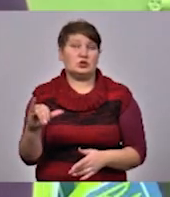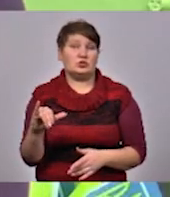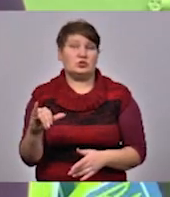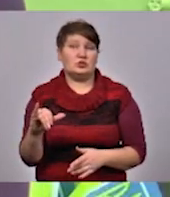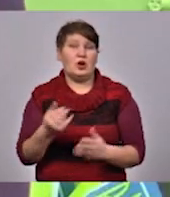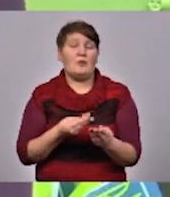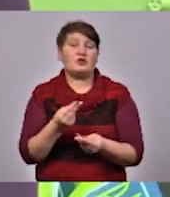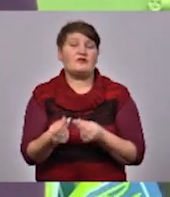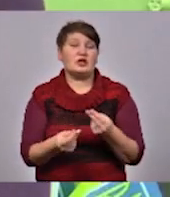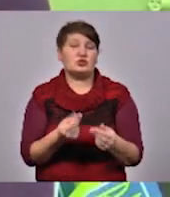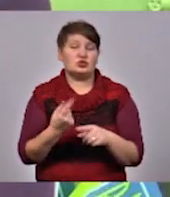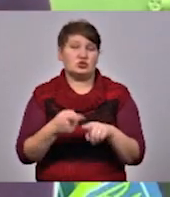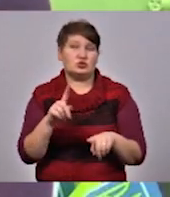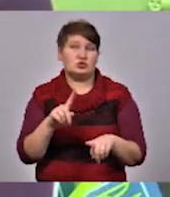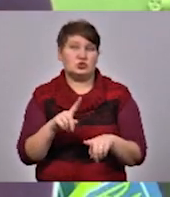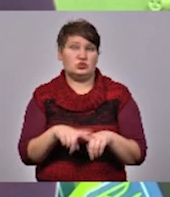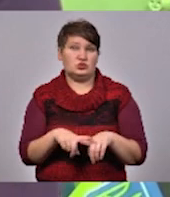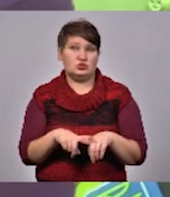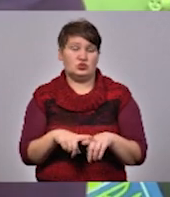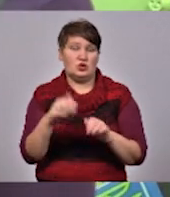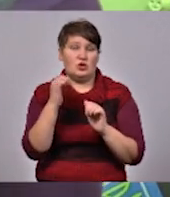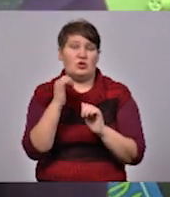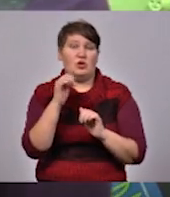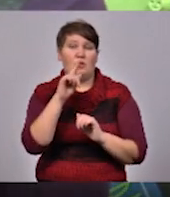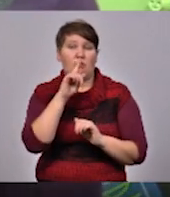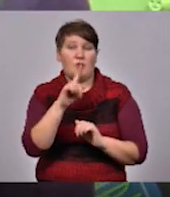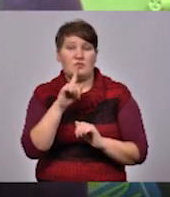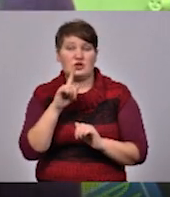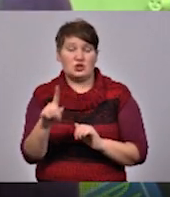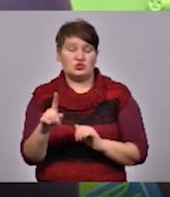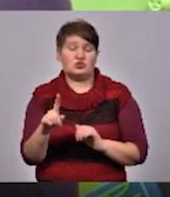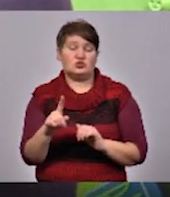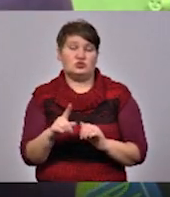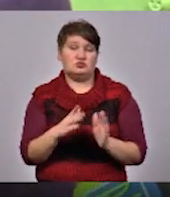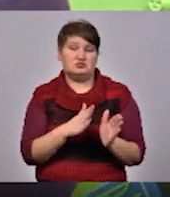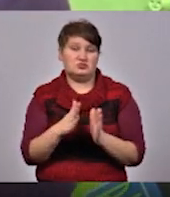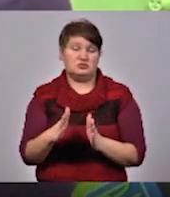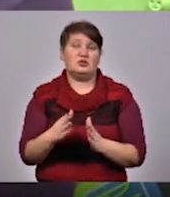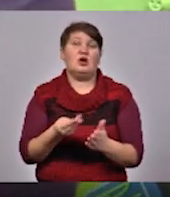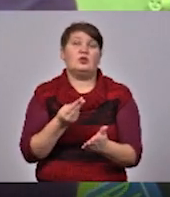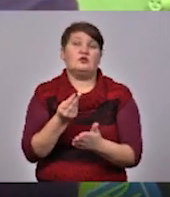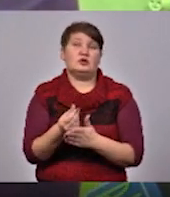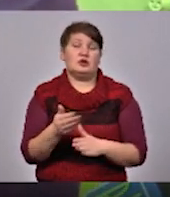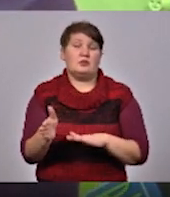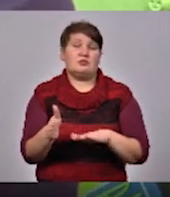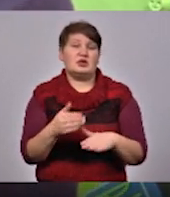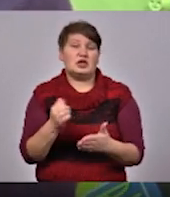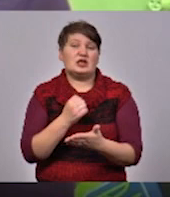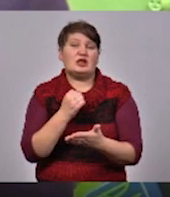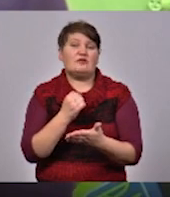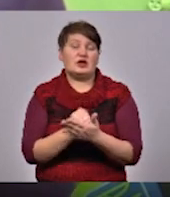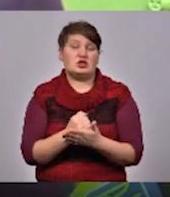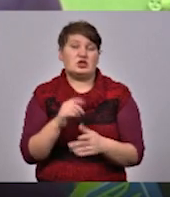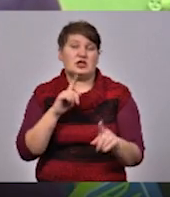Профінансуємо оцю помісячну листопадову суму цього інсуліну, профінансуємо після затвердження сесії 100